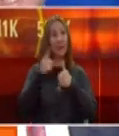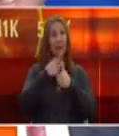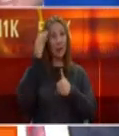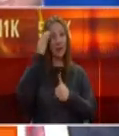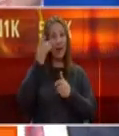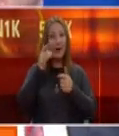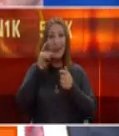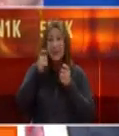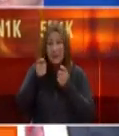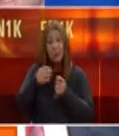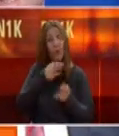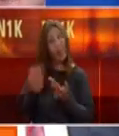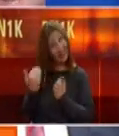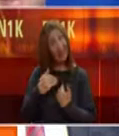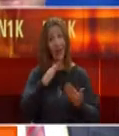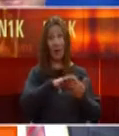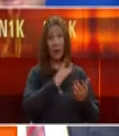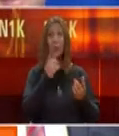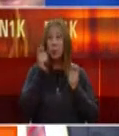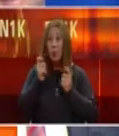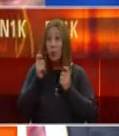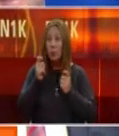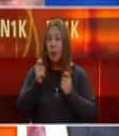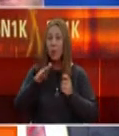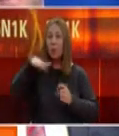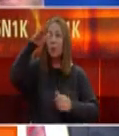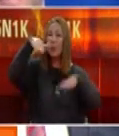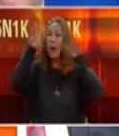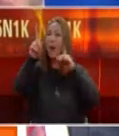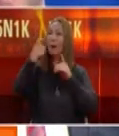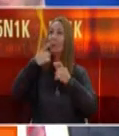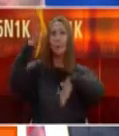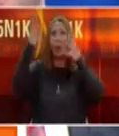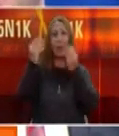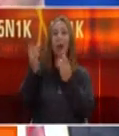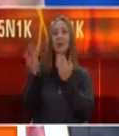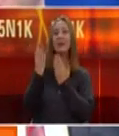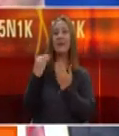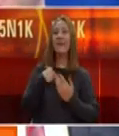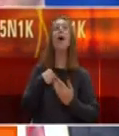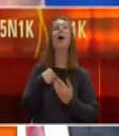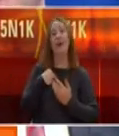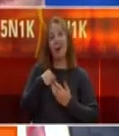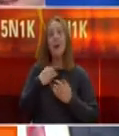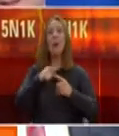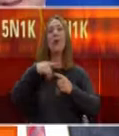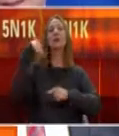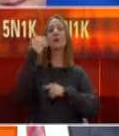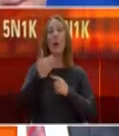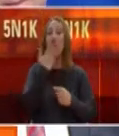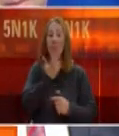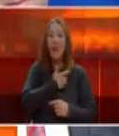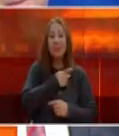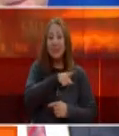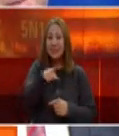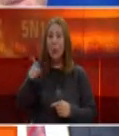etmekte bayağı bir zorlandık ama büyüklerimiz çok destek verdi özellikle projeyi duyduktan sonra. Ve bizim